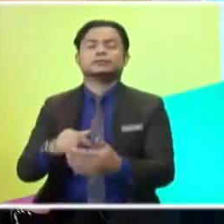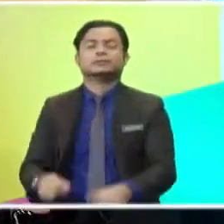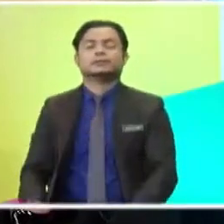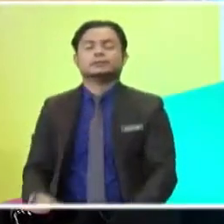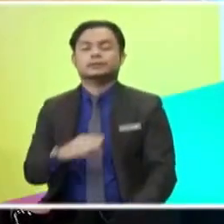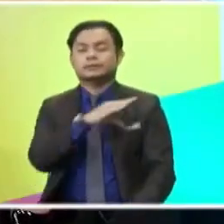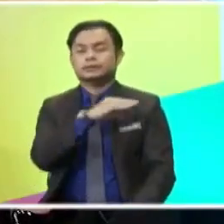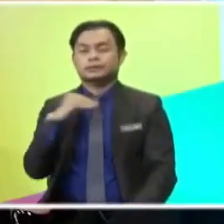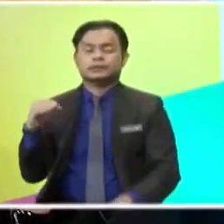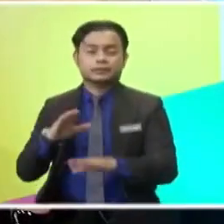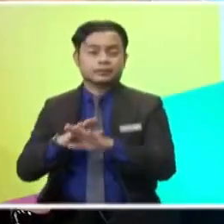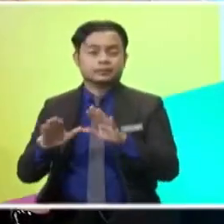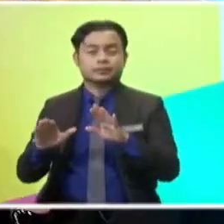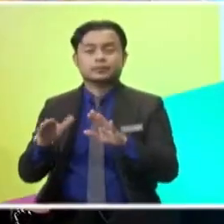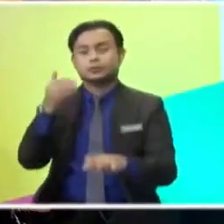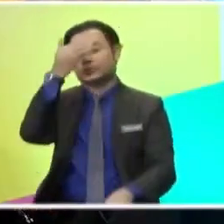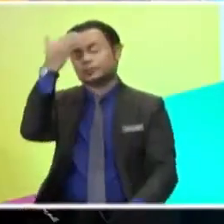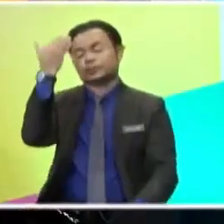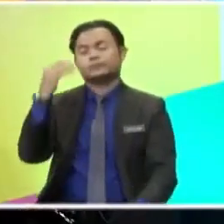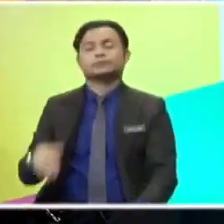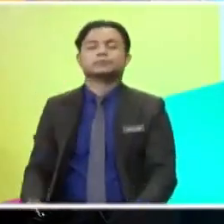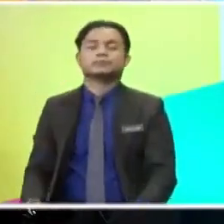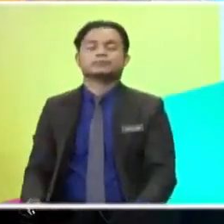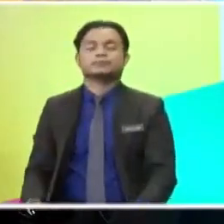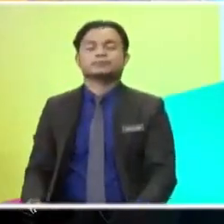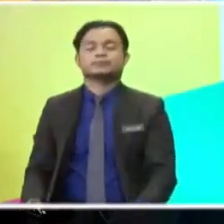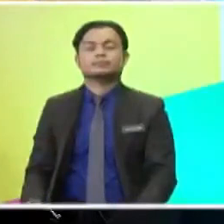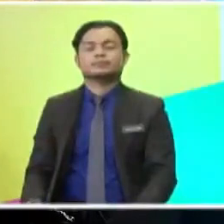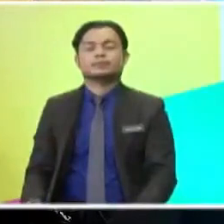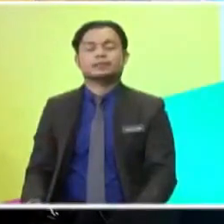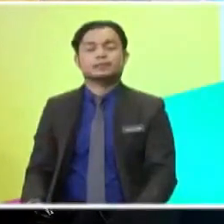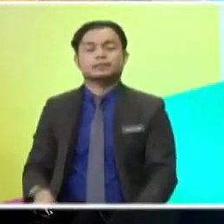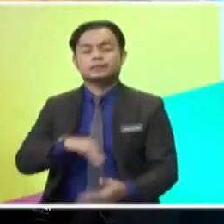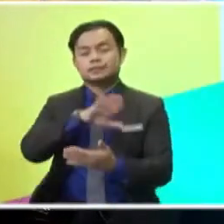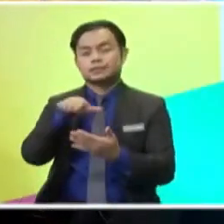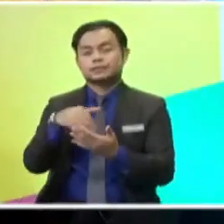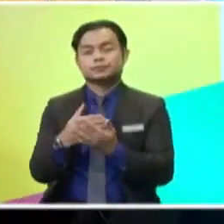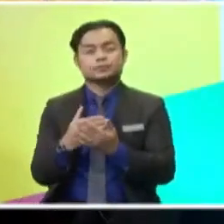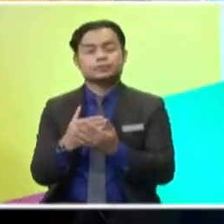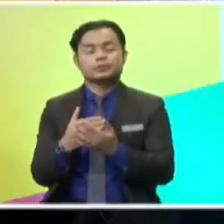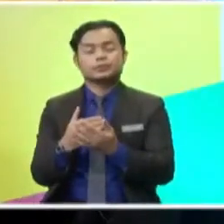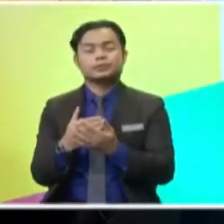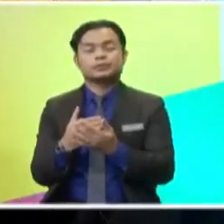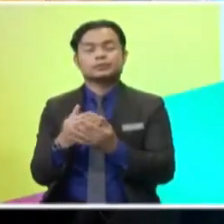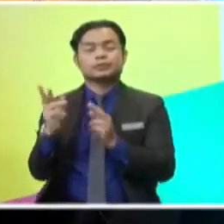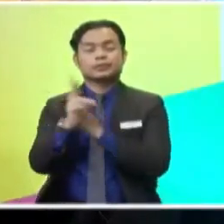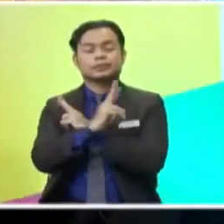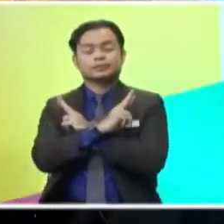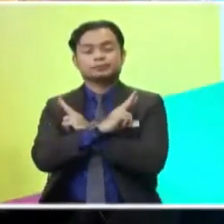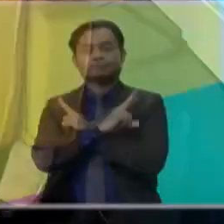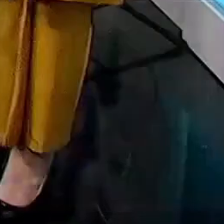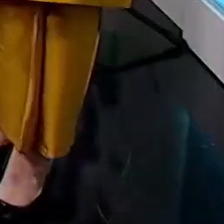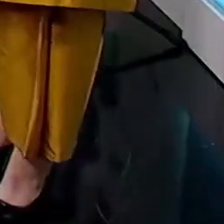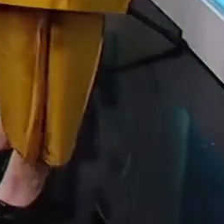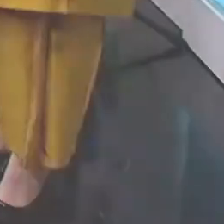kita juga diiringi dan ditemani oleh jurubahasa iaitu Cikgu Saiful. Jangan ke mana-mana murid-murid, terus bersama Didik TV KPM.